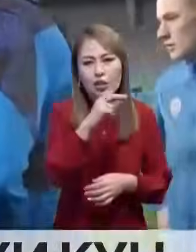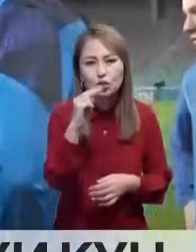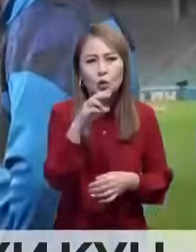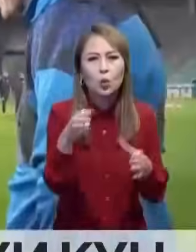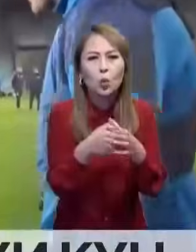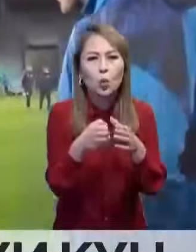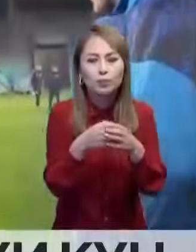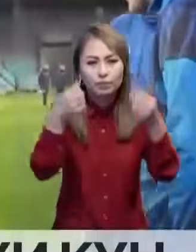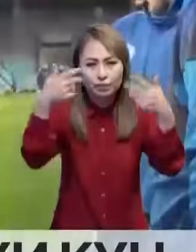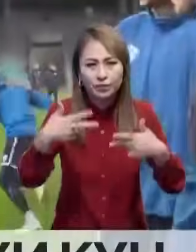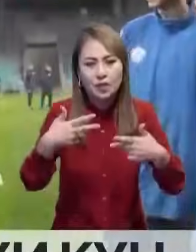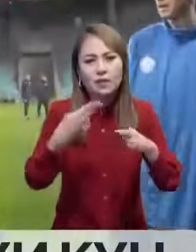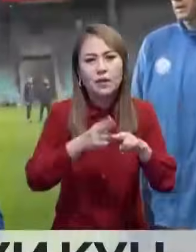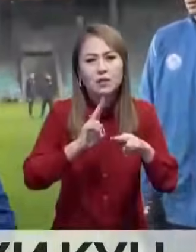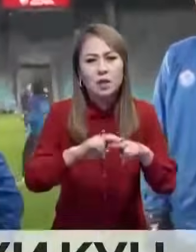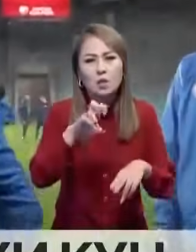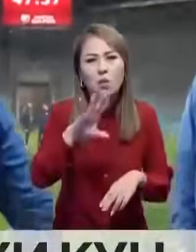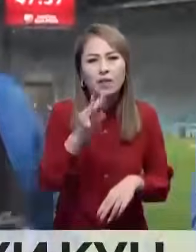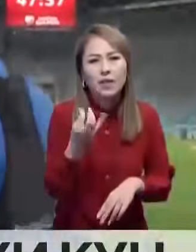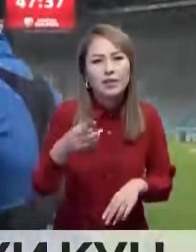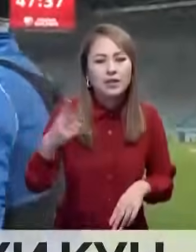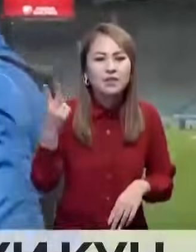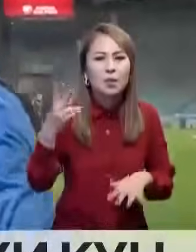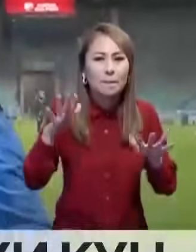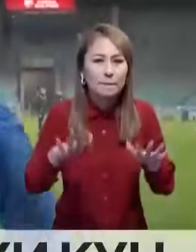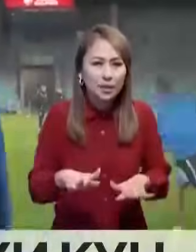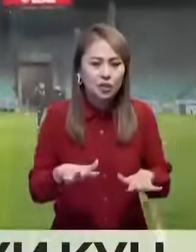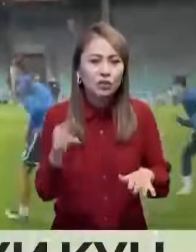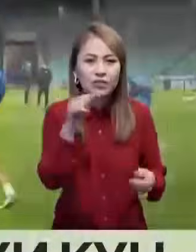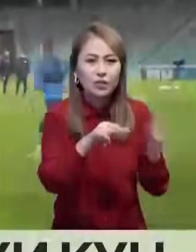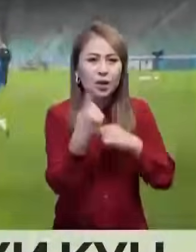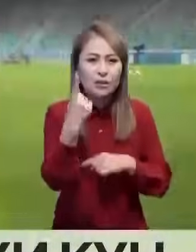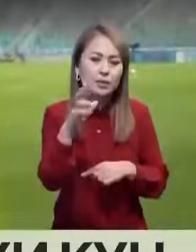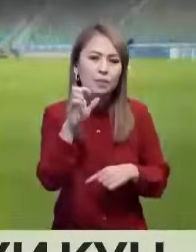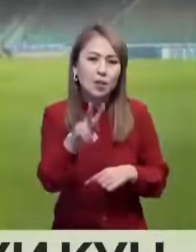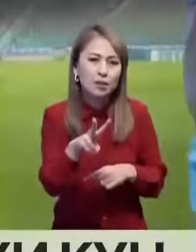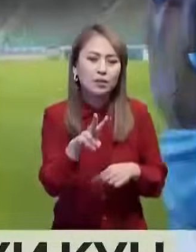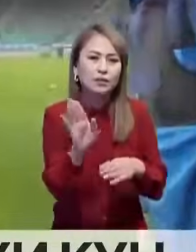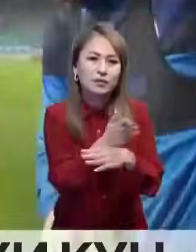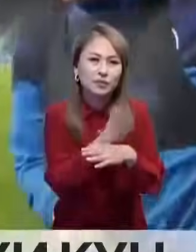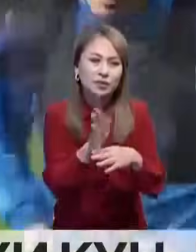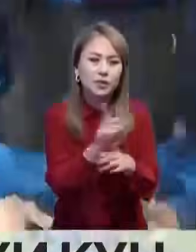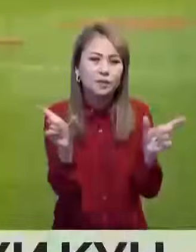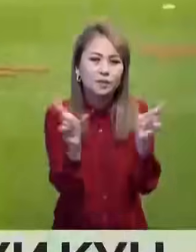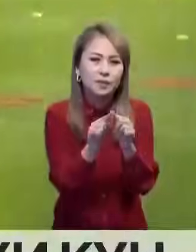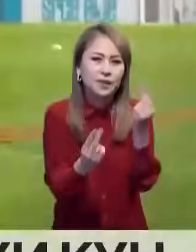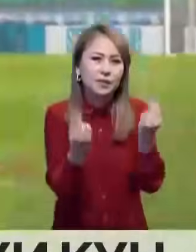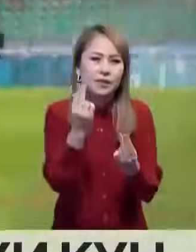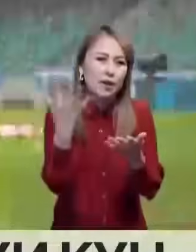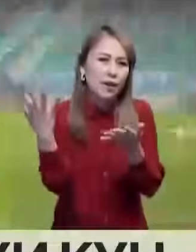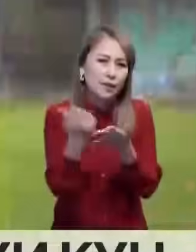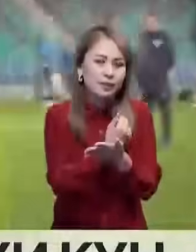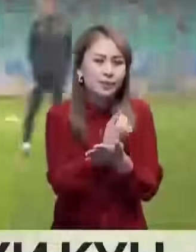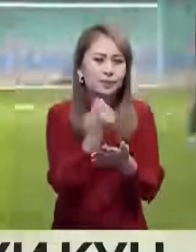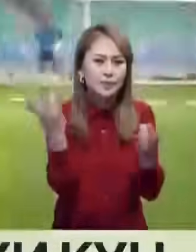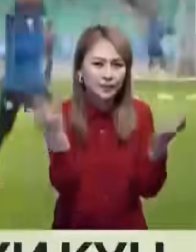3-ші сатысында тұр. Ал Словения, яғни алаңгерлері 2-ші орында, араларын бір ғана ұпай бөліп тұр. Сәйкесінше қос тарапқа да жеңіс ауадай